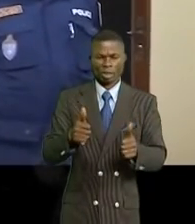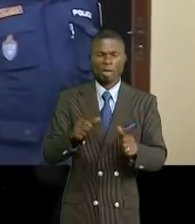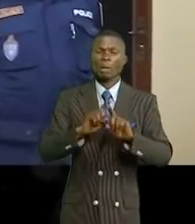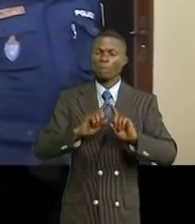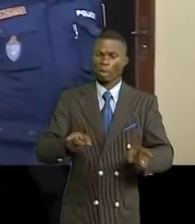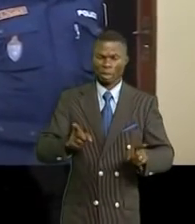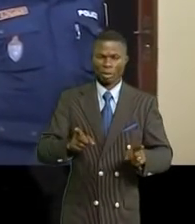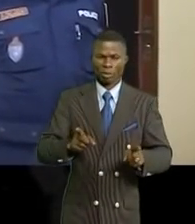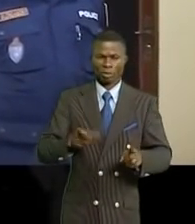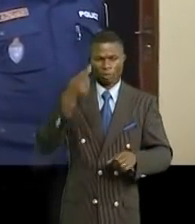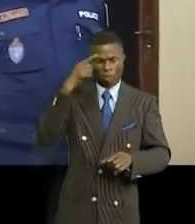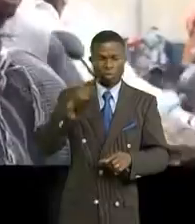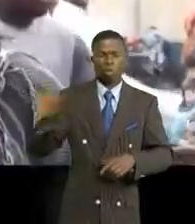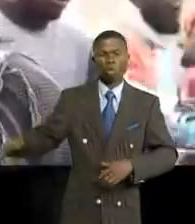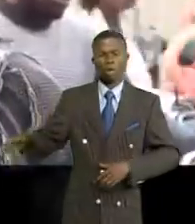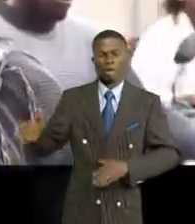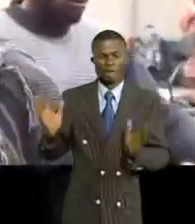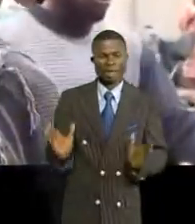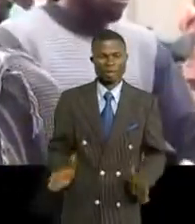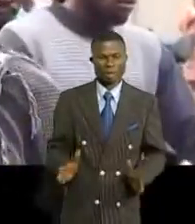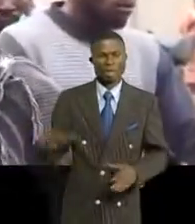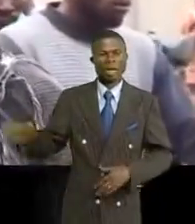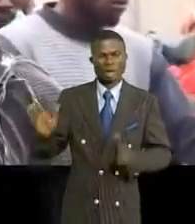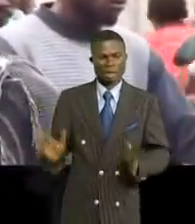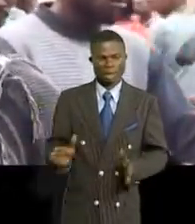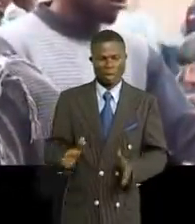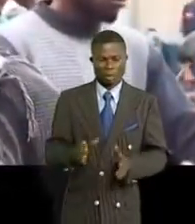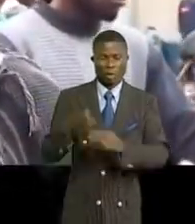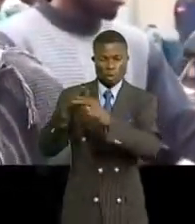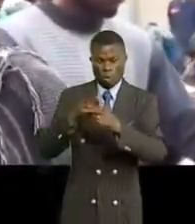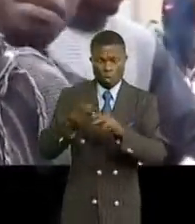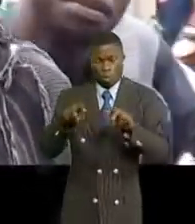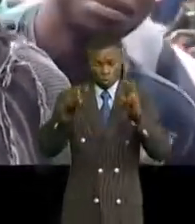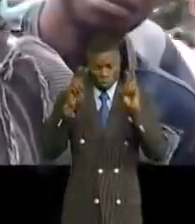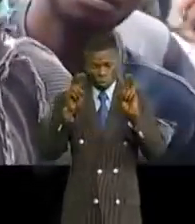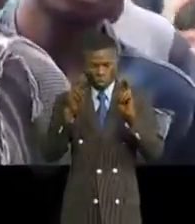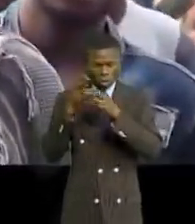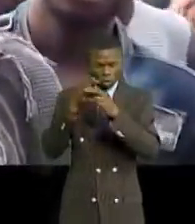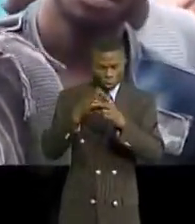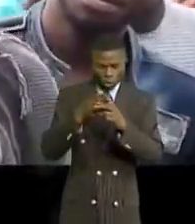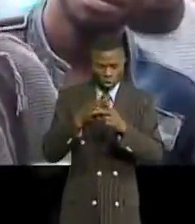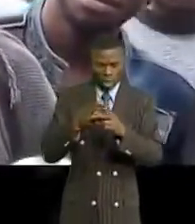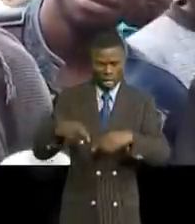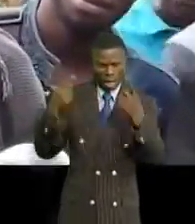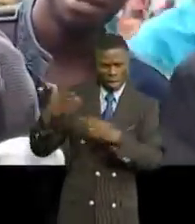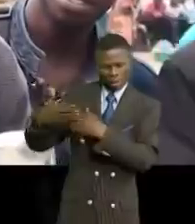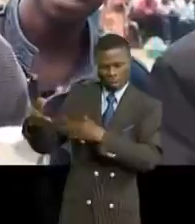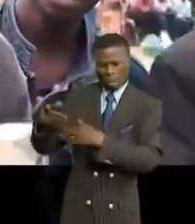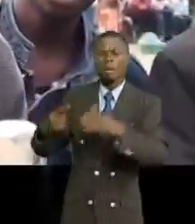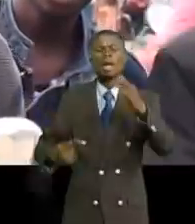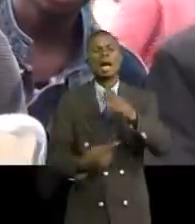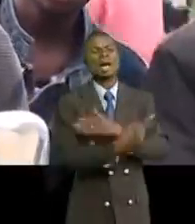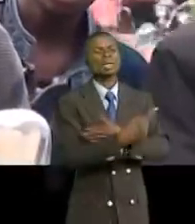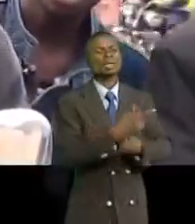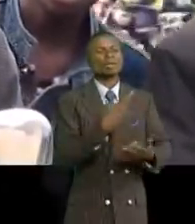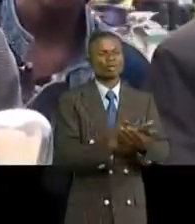à côté des taximen battersea nous proposant moins vigilants pendant la moins importante et ceux qui m'ont vous dans un mois quelque part et netto